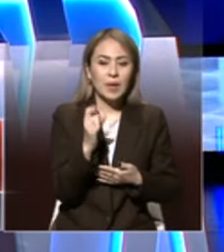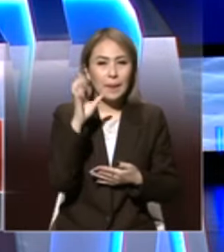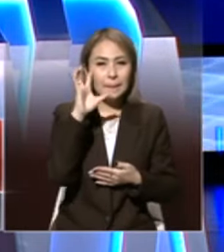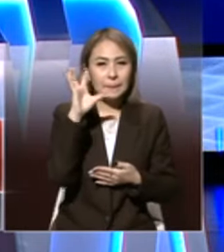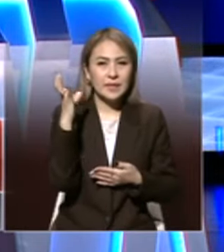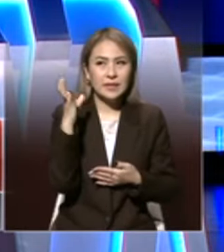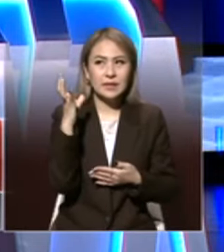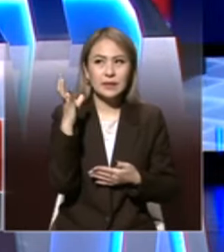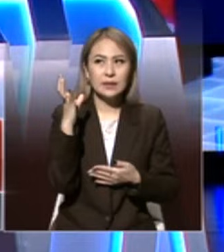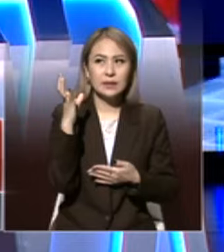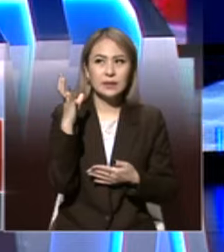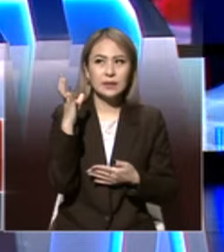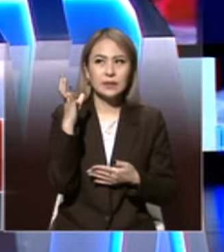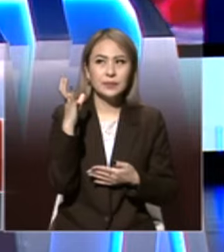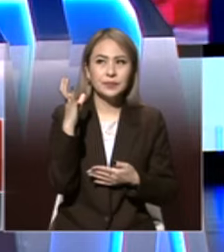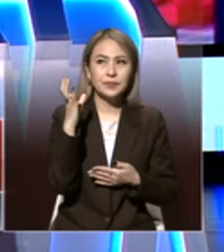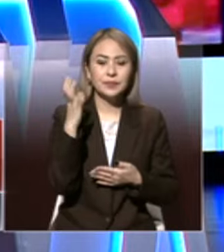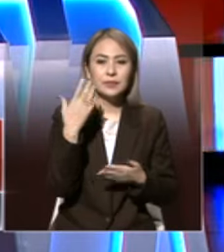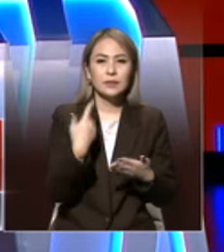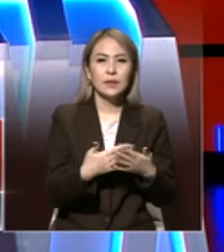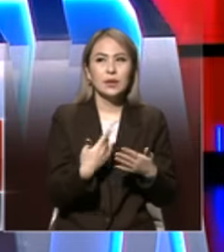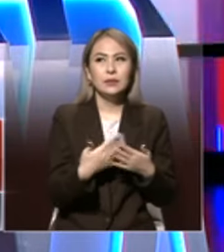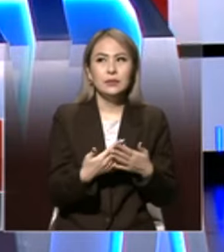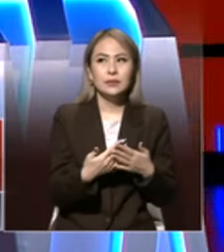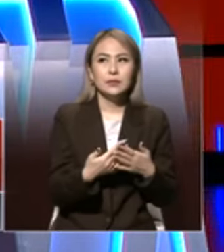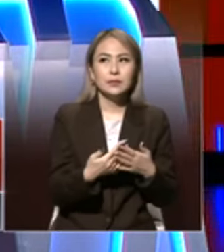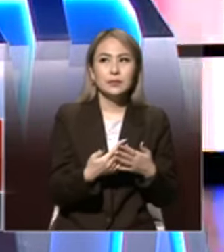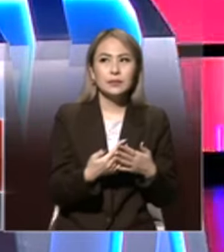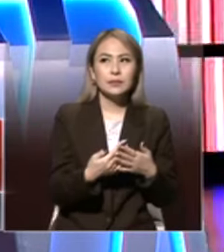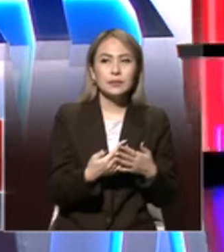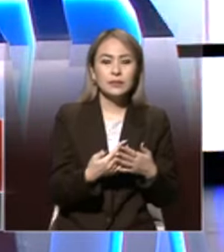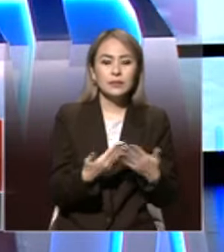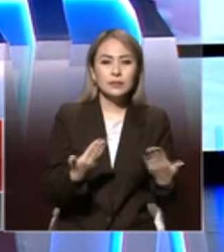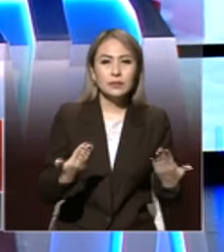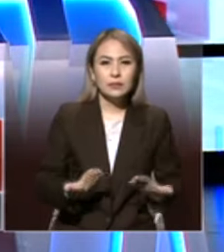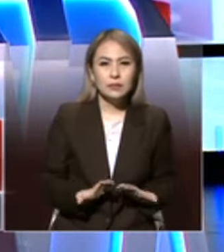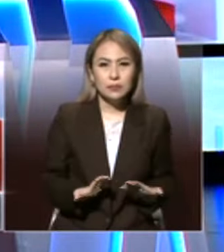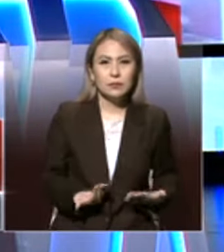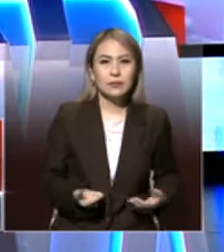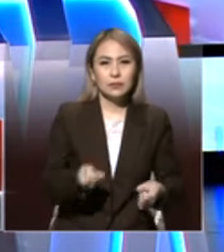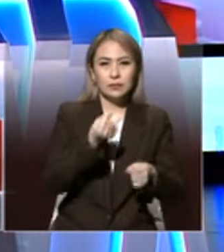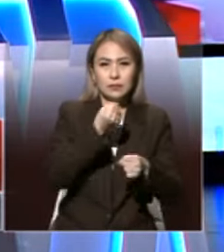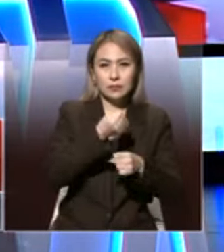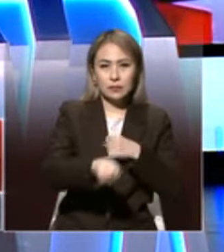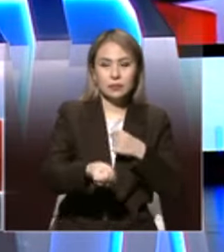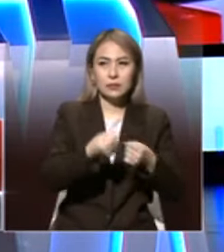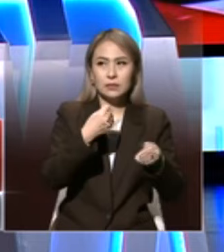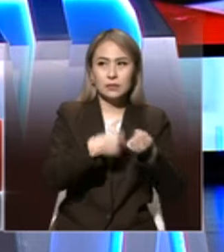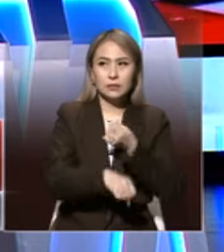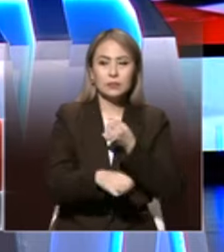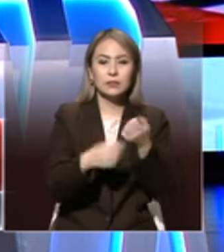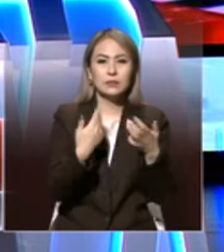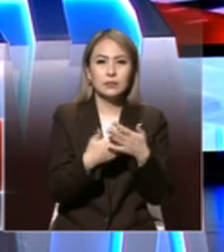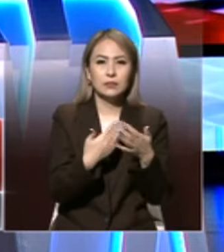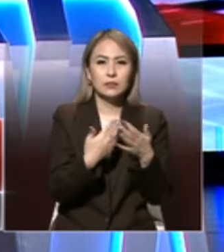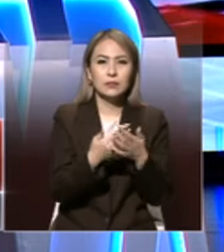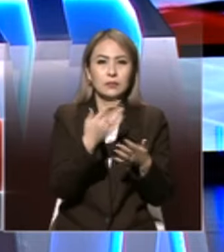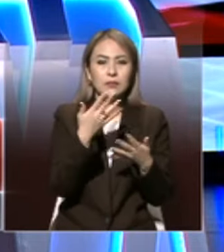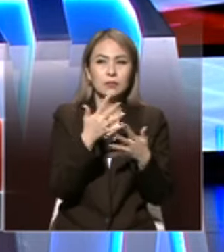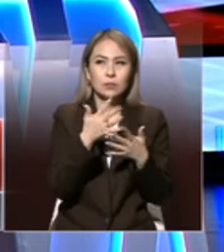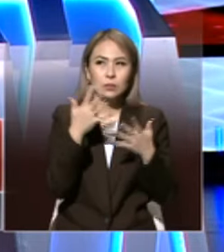психологиясында, жәбірленушінің. Иә, сол кезде мысалыға осы тұрмыстық зорлық зомбылыққа келген кезде, мысалыға бұл жерде